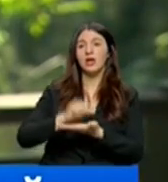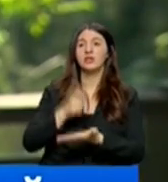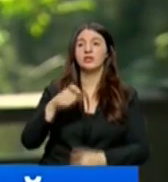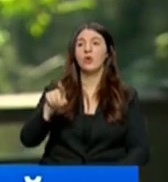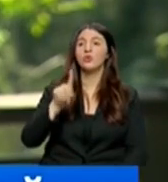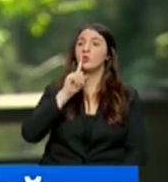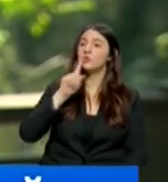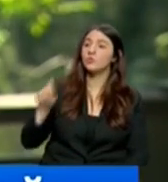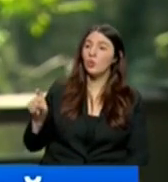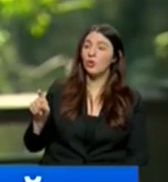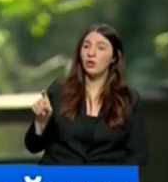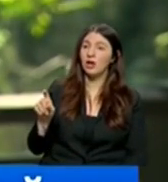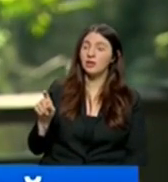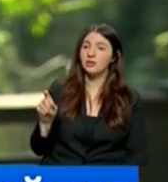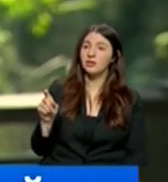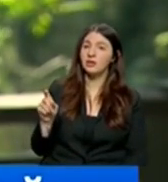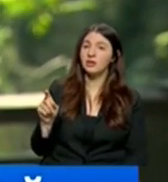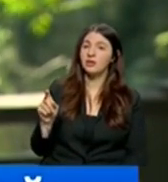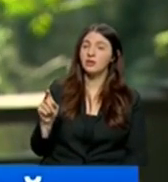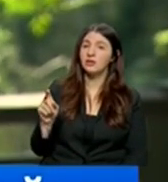Gazeteciler ona soruyorlardı.